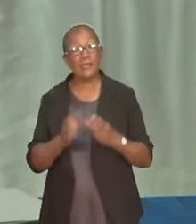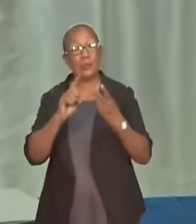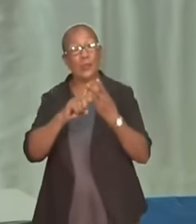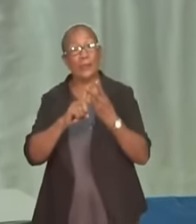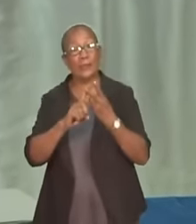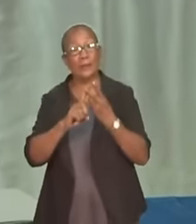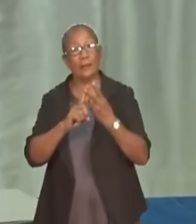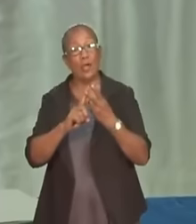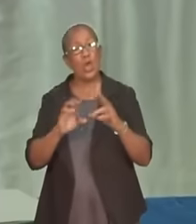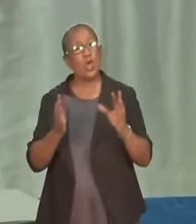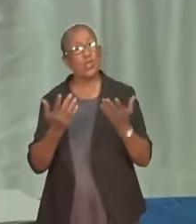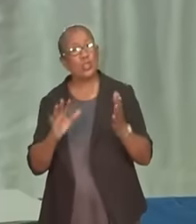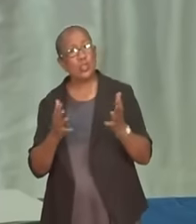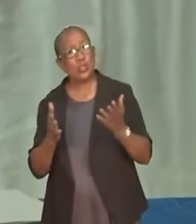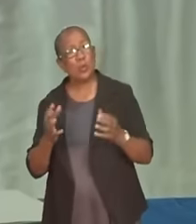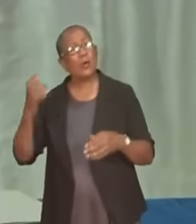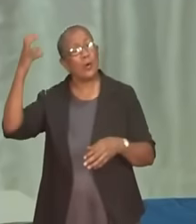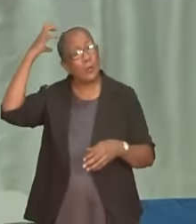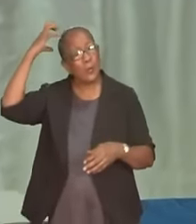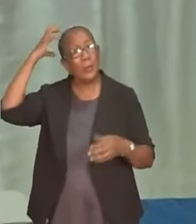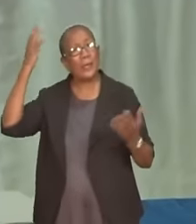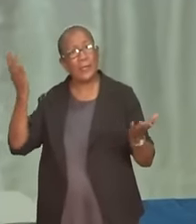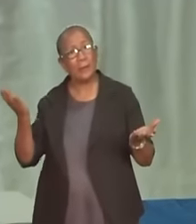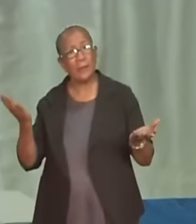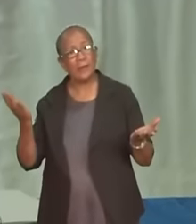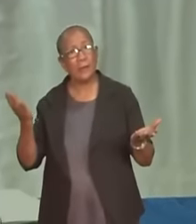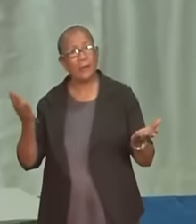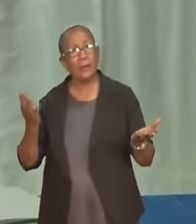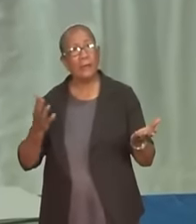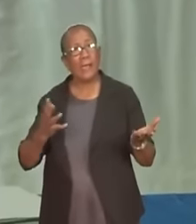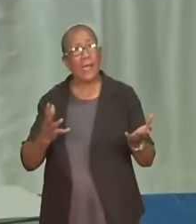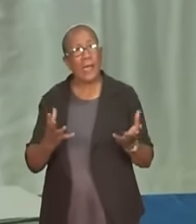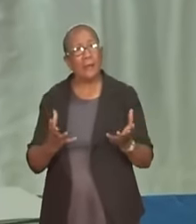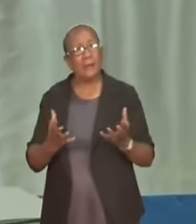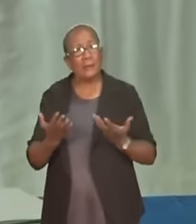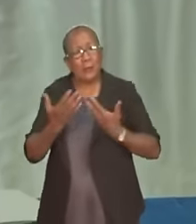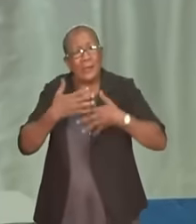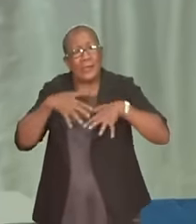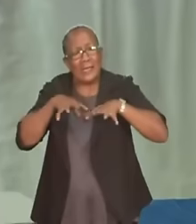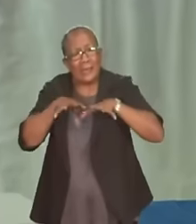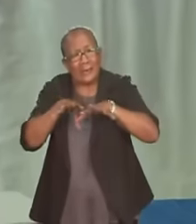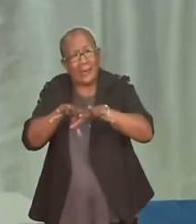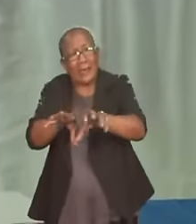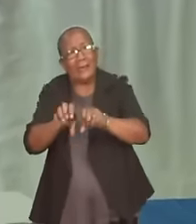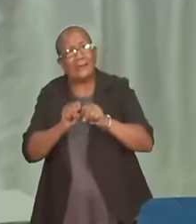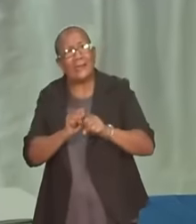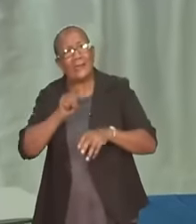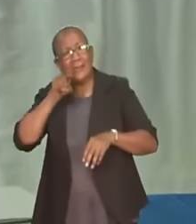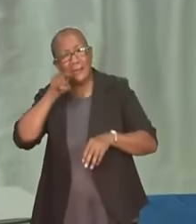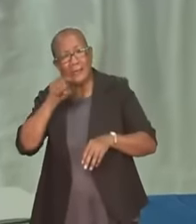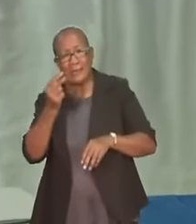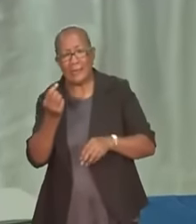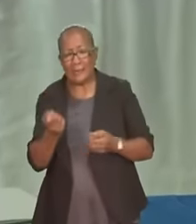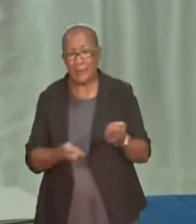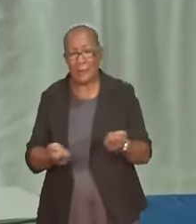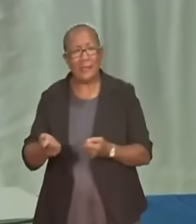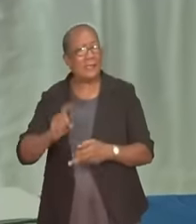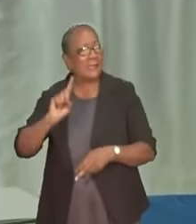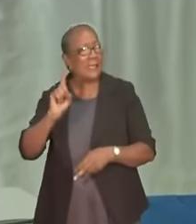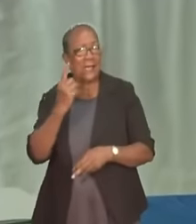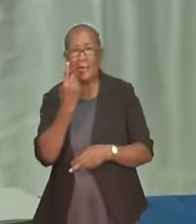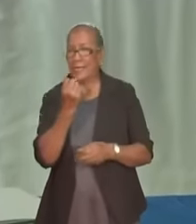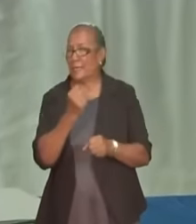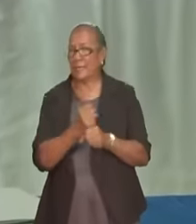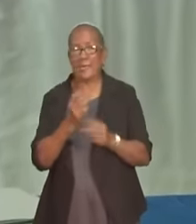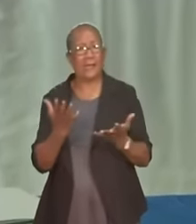is, sommige vraagstukken hebben zo'n integraliteit dat 1 ministerie het niet zou kunnen doen. Je